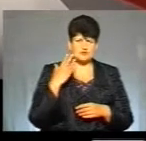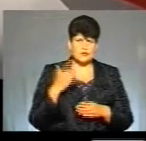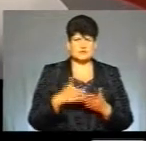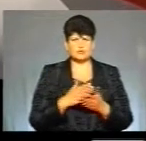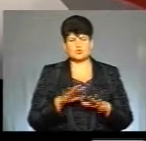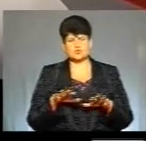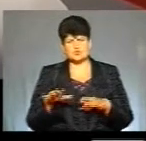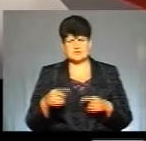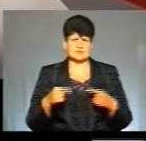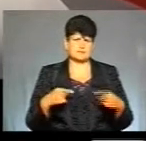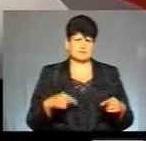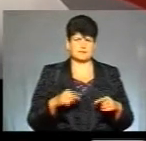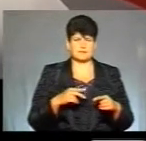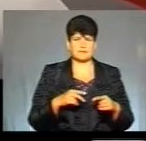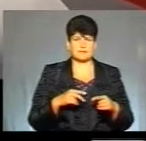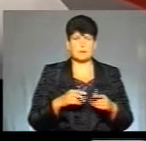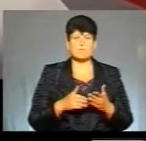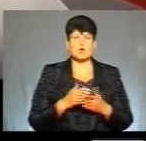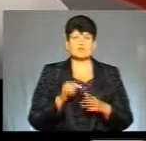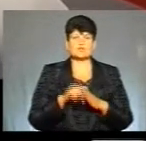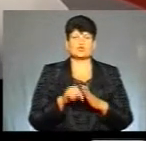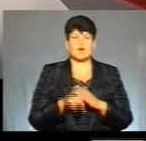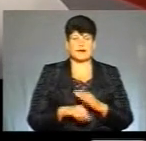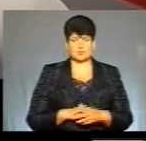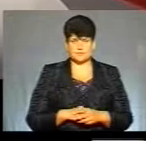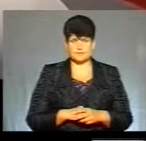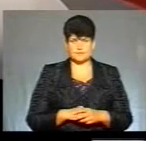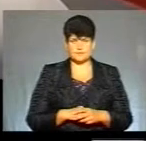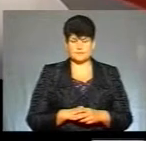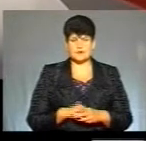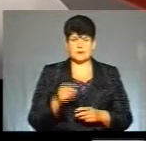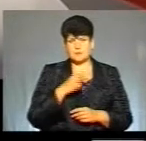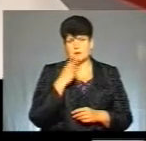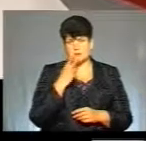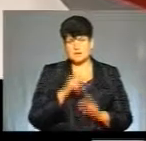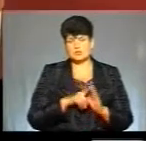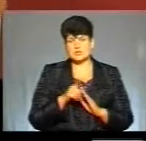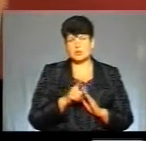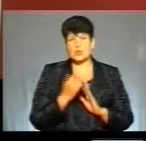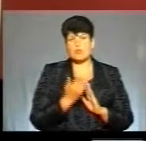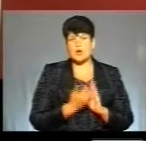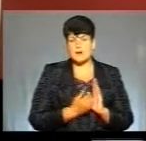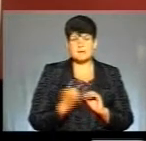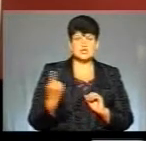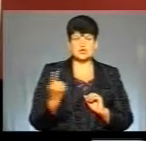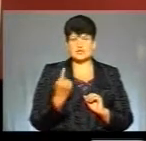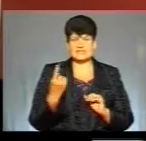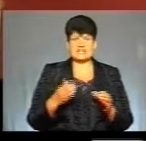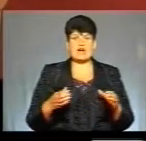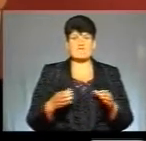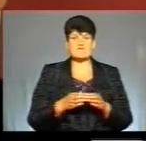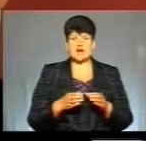позицію, за інше висловлювання політичного характеру. Власне, ми побачили на початку програми, що єдина фракція,